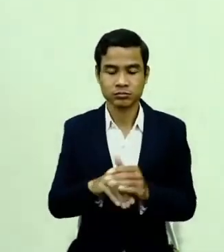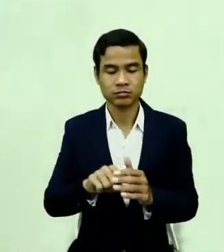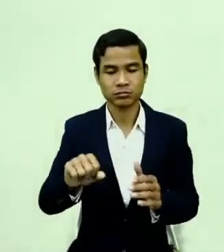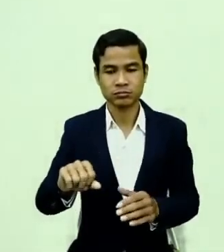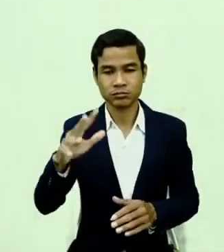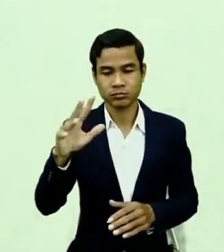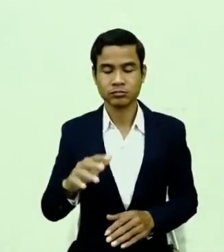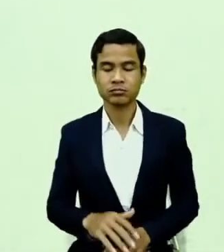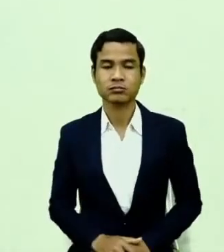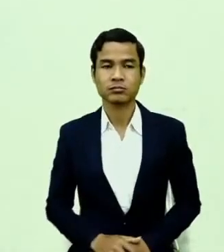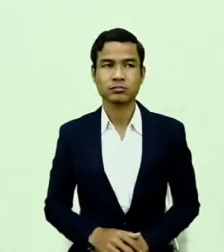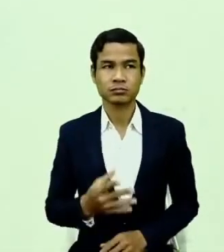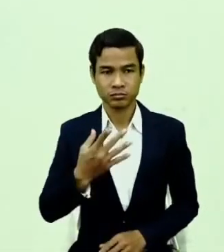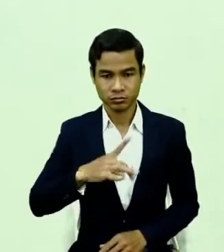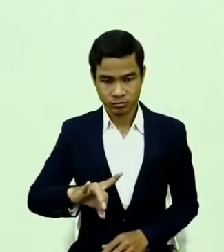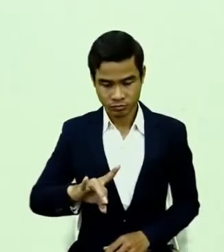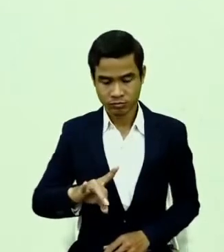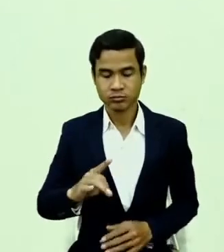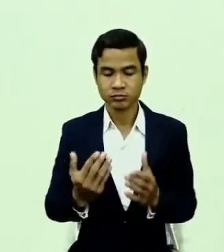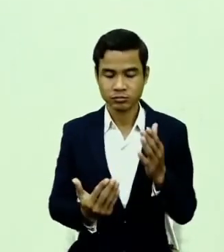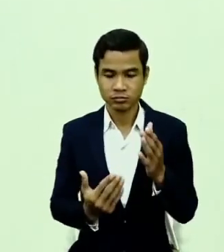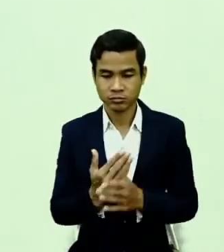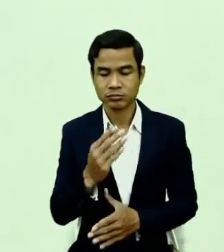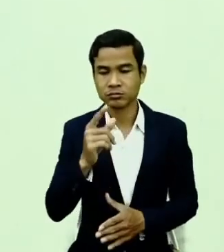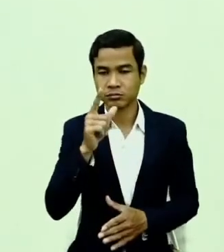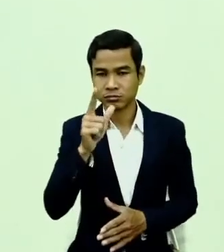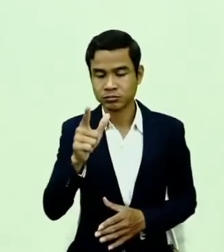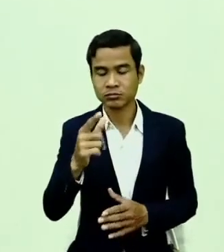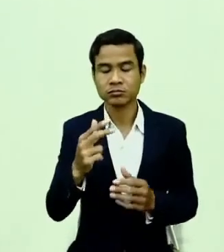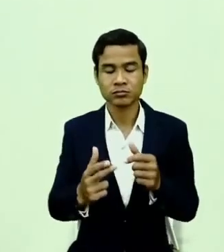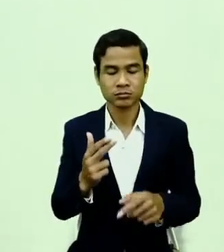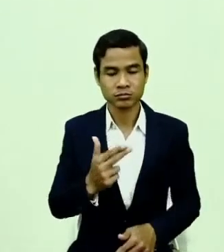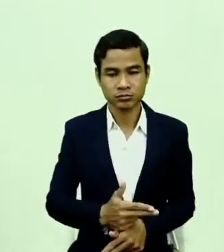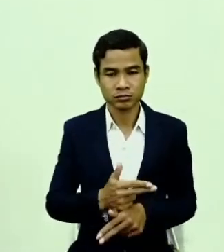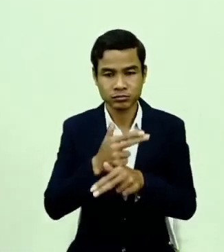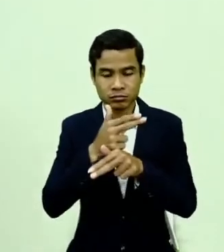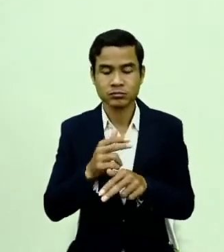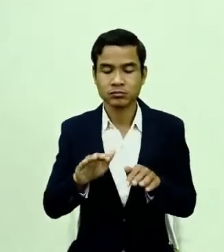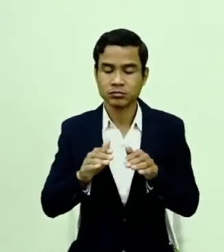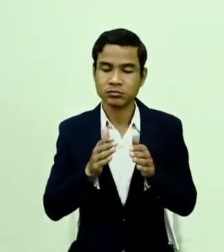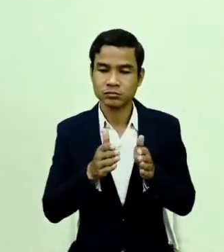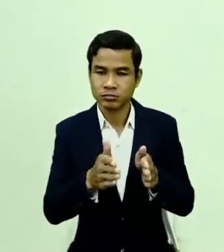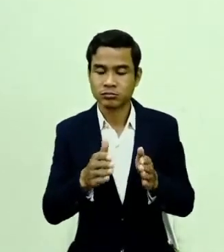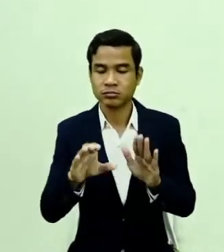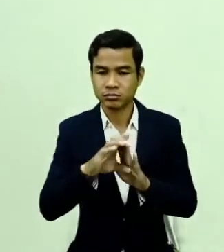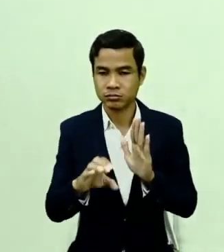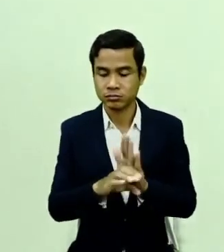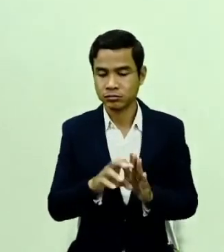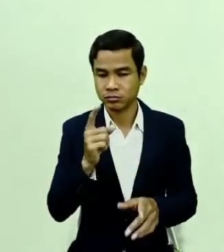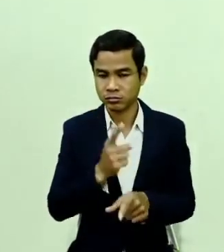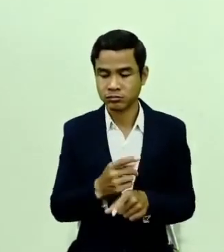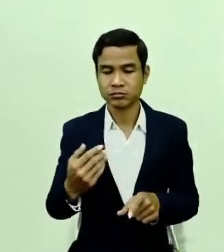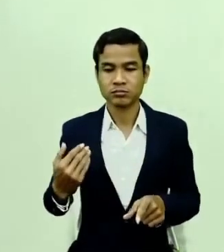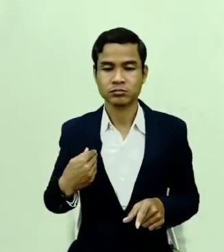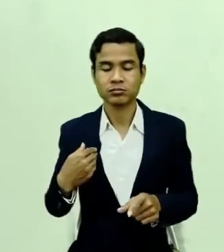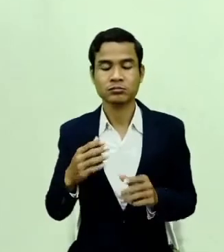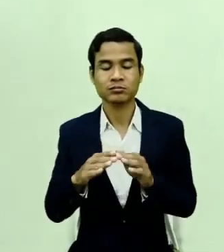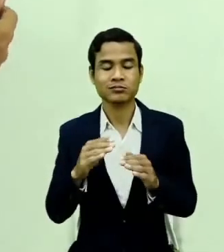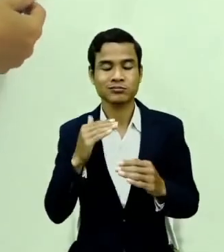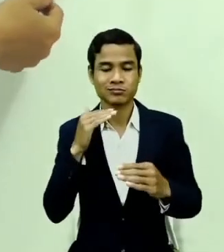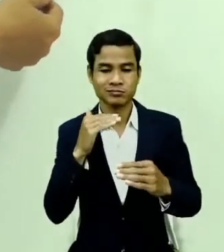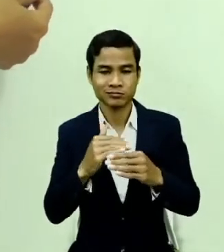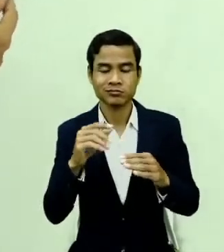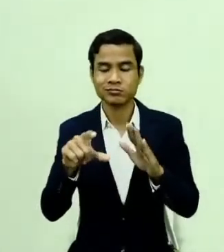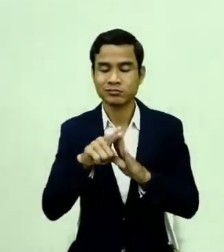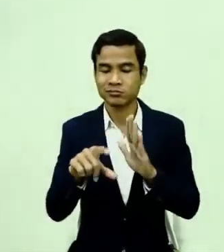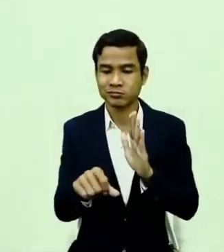ទេព្រោះសិទ្ធិជាអំពើដែលស្របច្បាប់ហើយត្រឹមត្រូវនិងមានព្រំដែនកំណ